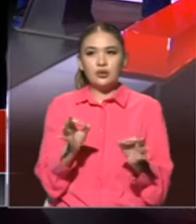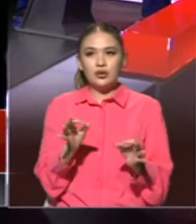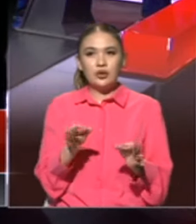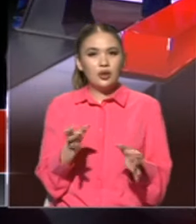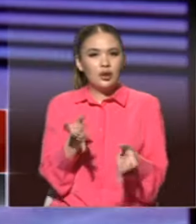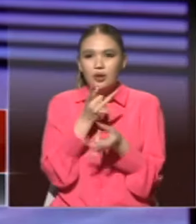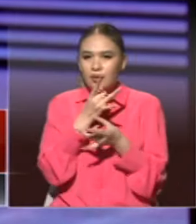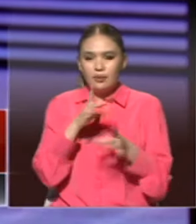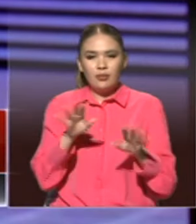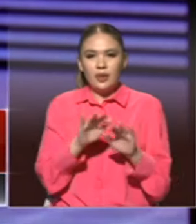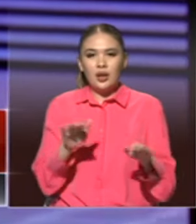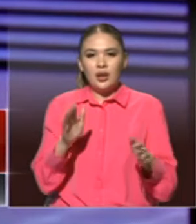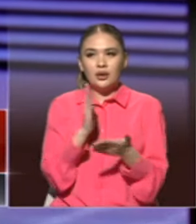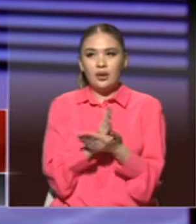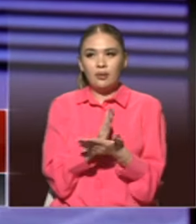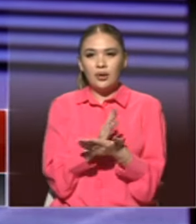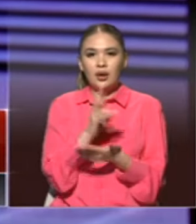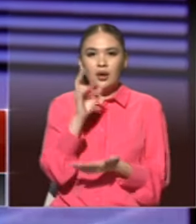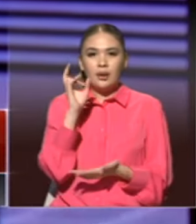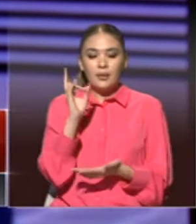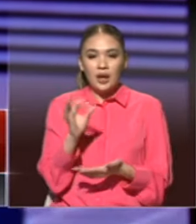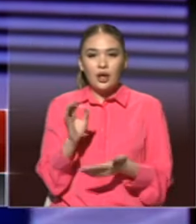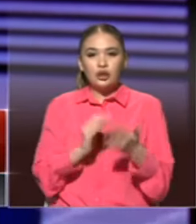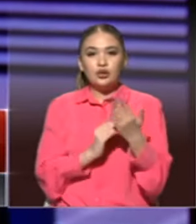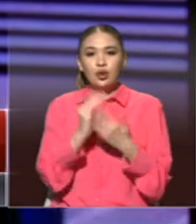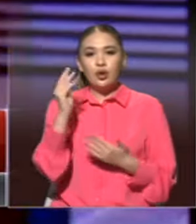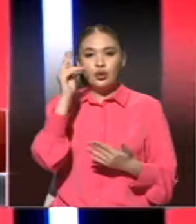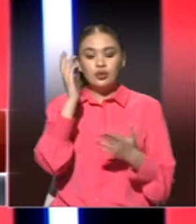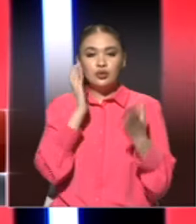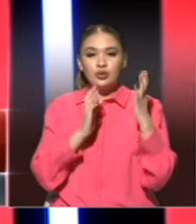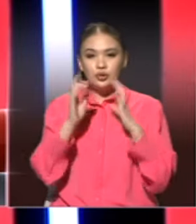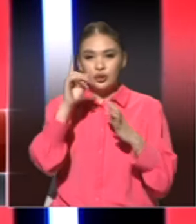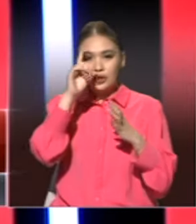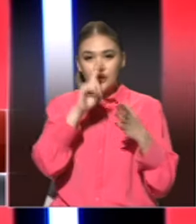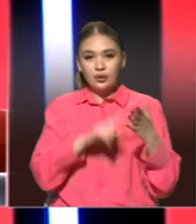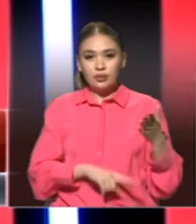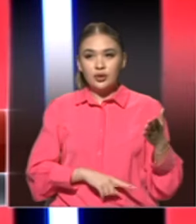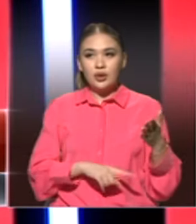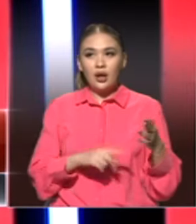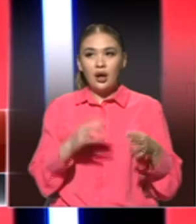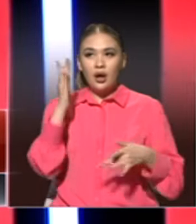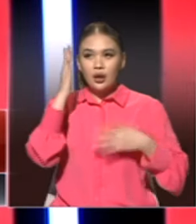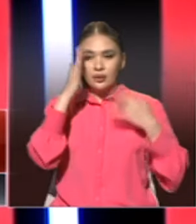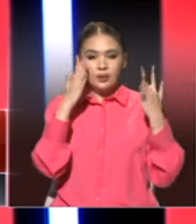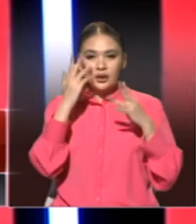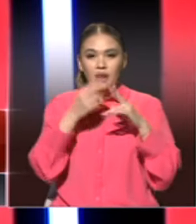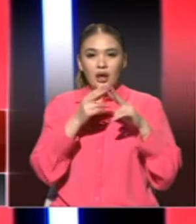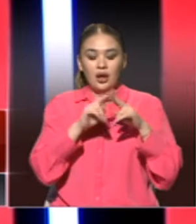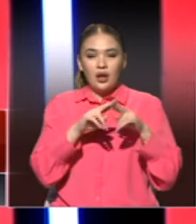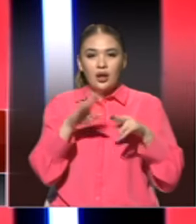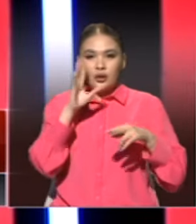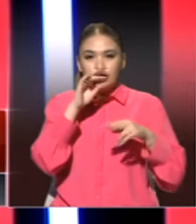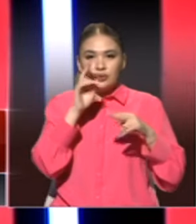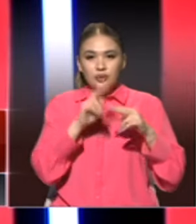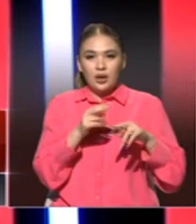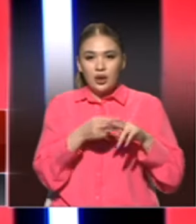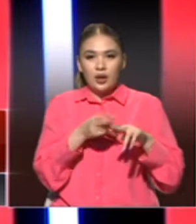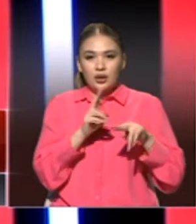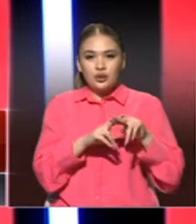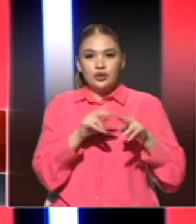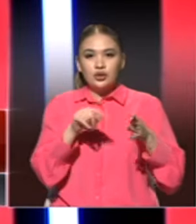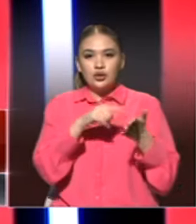балада болады. Барат жоғары оқу орнына. Бүкіл үміті жағы арманы тау шағылуы мүмкін. Бірақ осы жерде мынандай